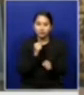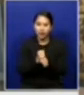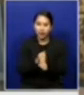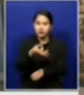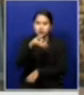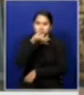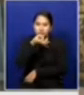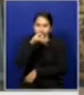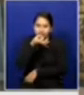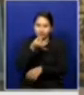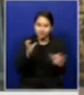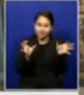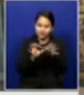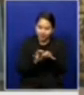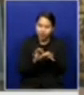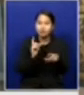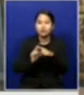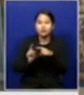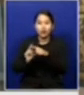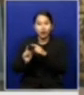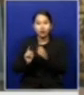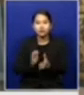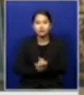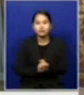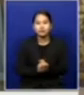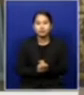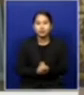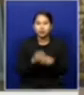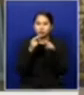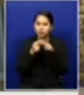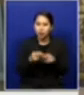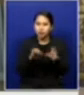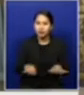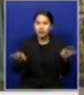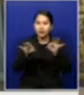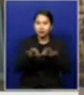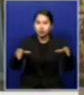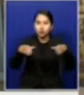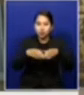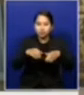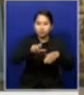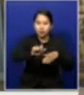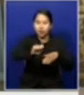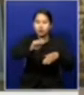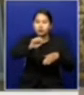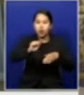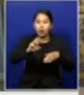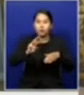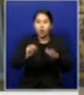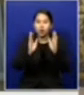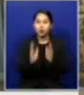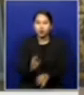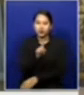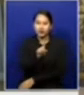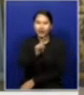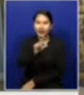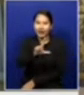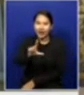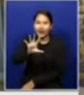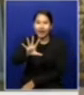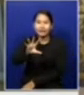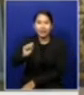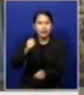ต่างๆที่เกี่ยวข้องโดยเฉพาะอย่างยิ่งอสม.ซึ่งมีอยู่ 1,500,000 คนทั่วประเทศทำง